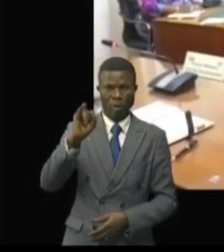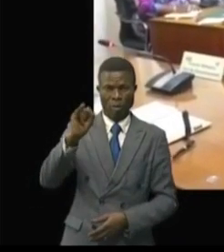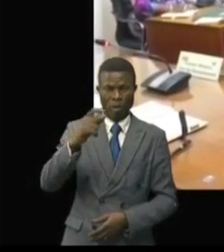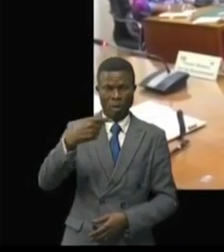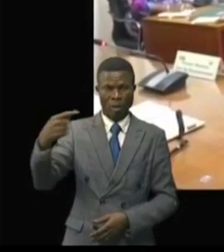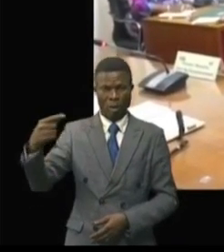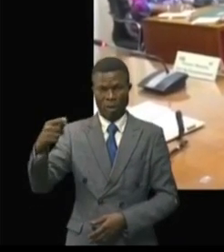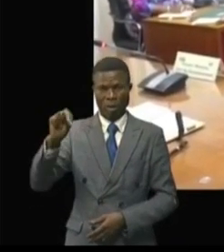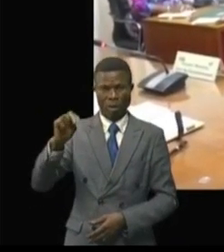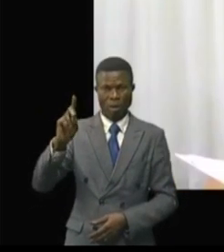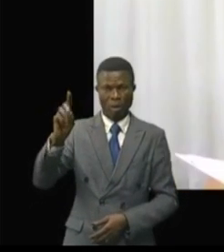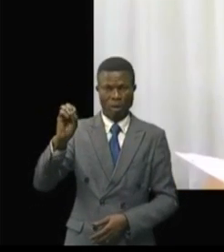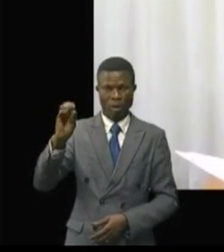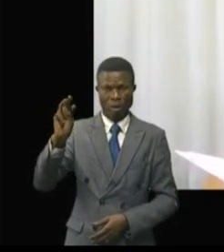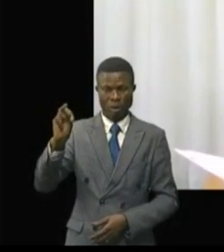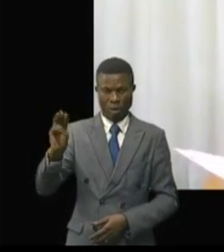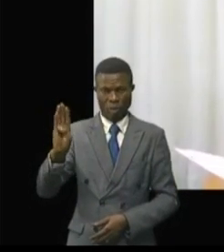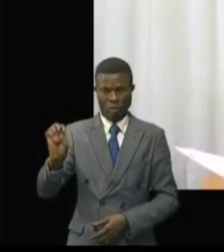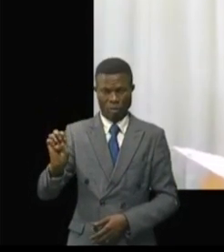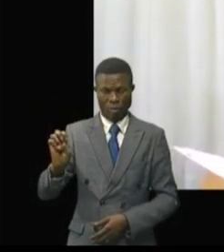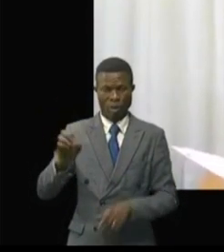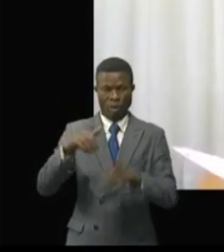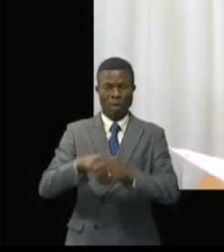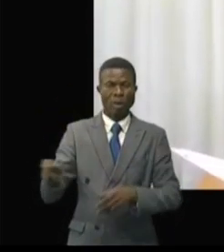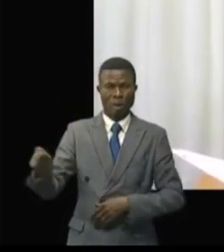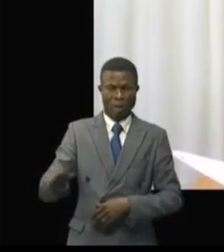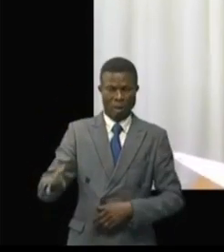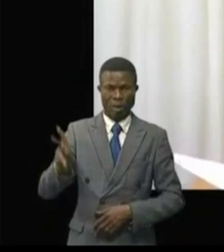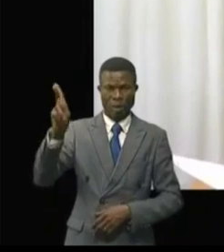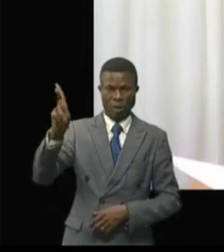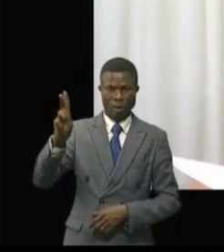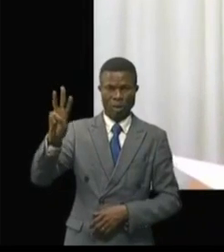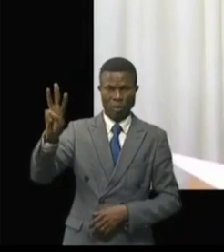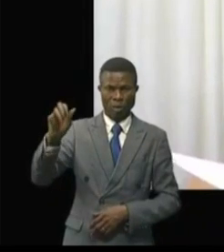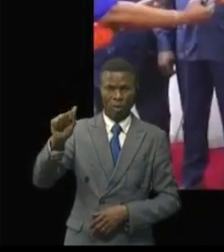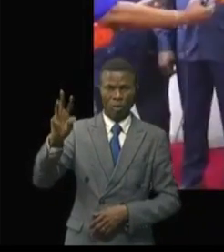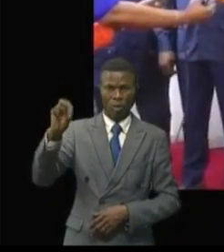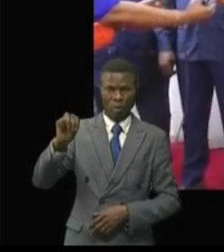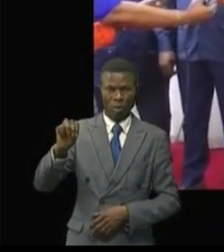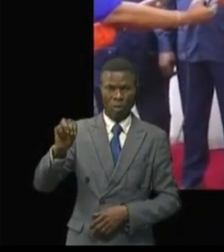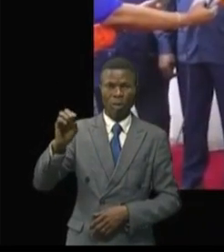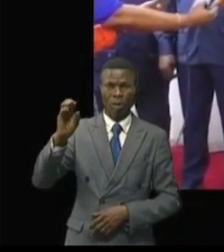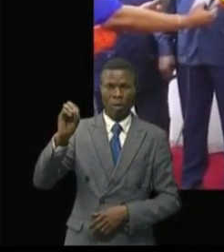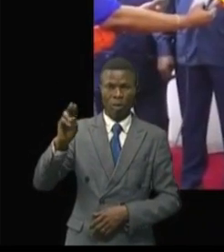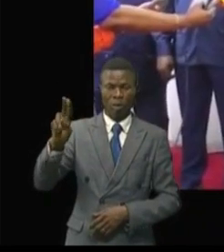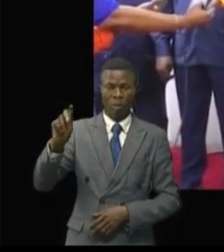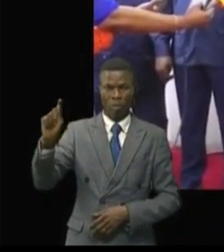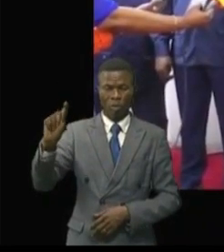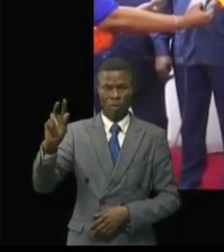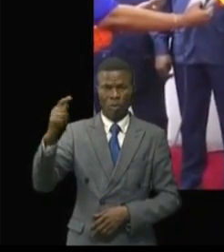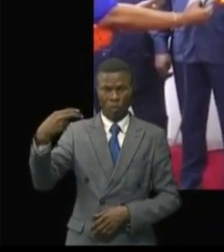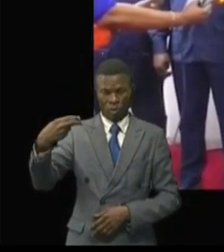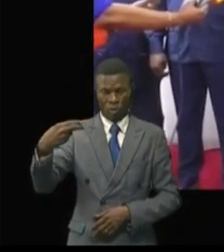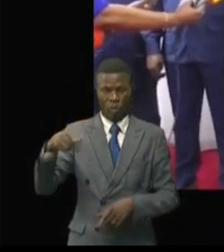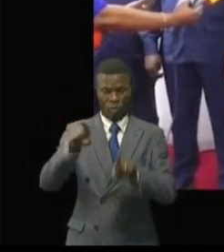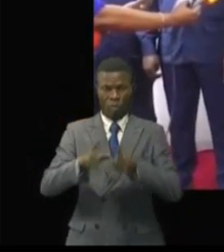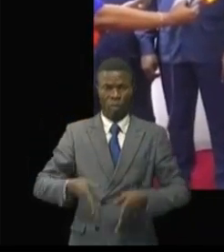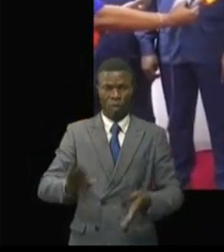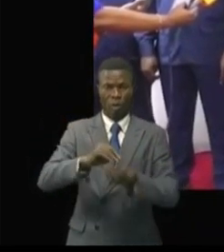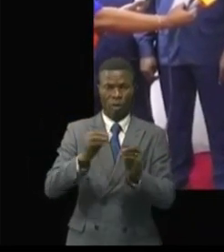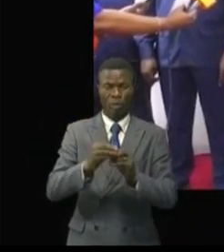plus particulièrement dans le territoire de Kwamout et sur la route nationale numéro